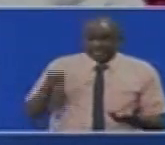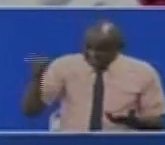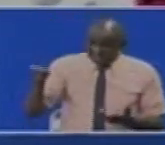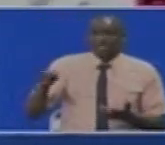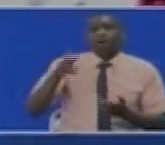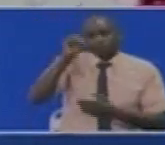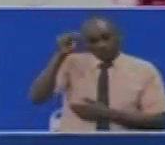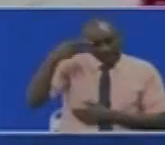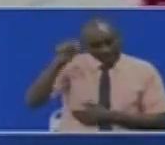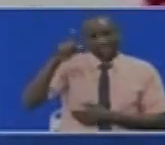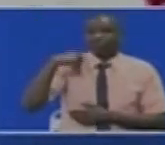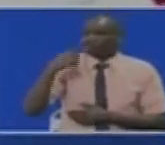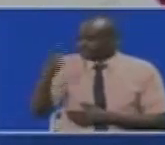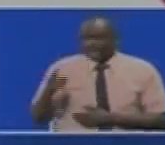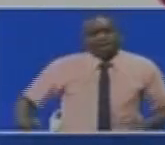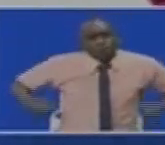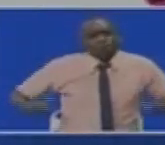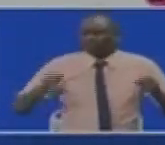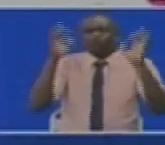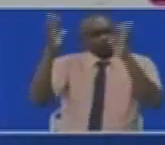Mohamed aliokota mzee Moi kwa kichaka.